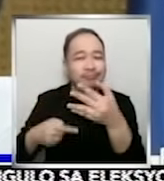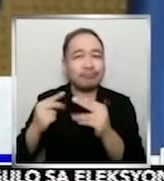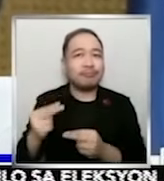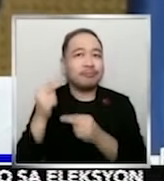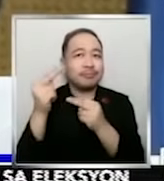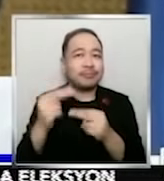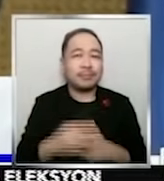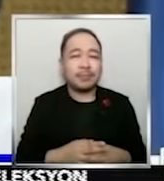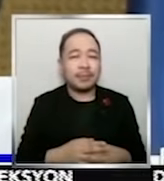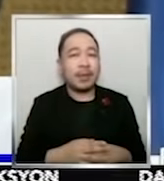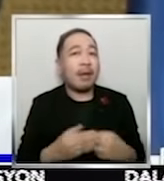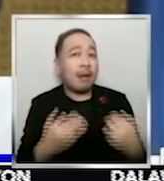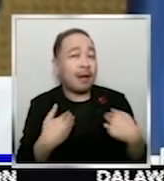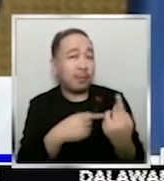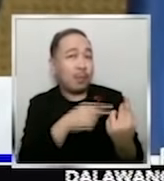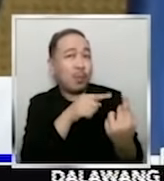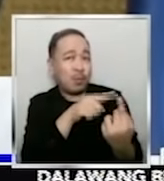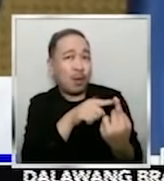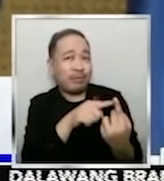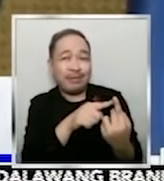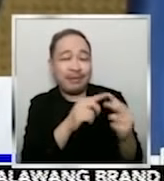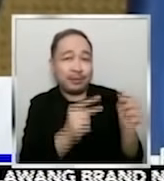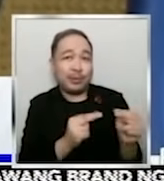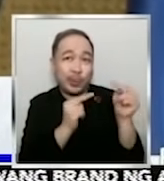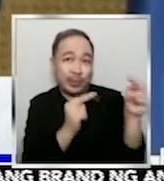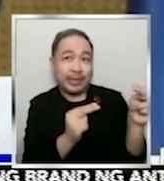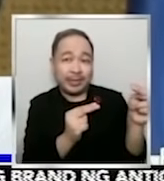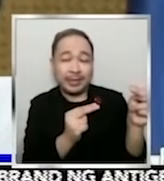na hopelessly, I think,